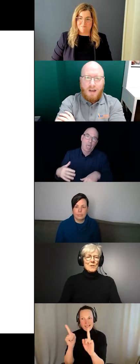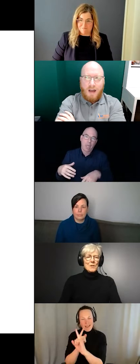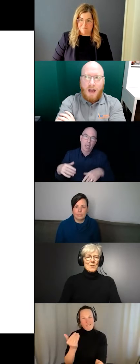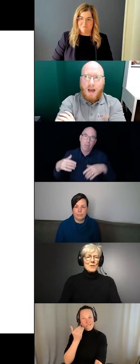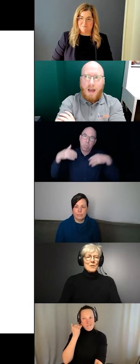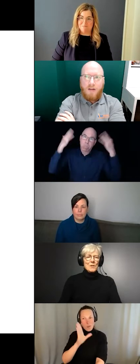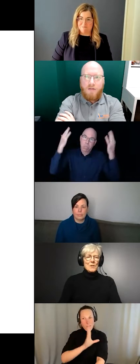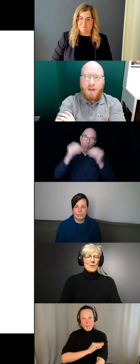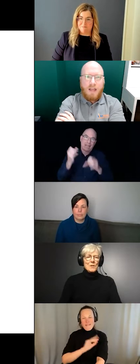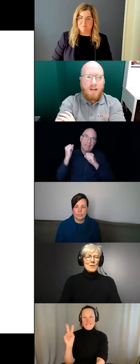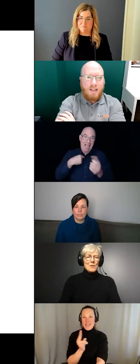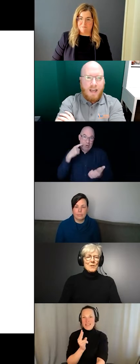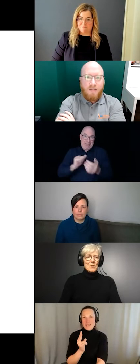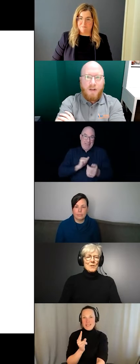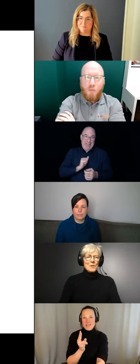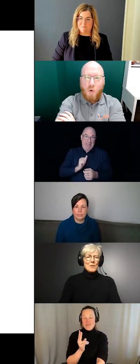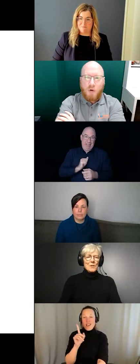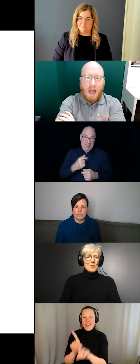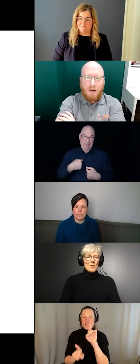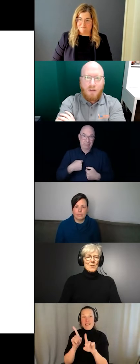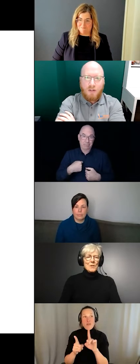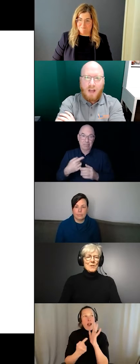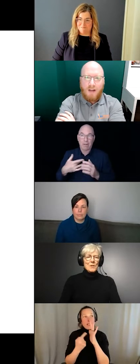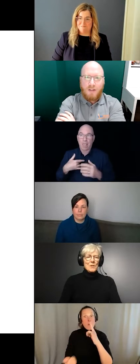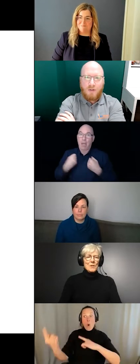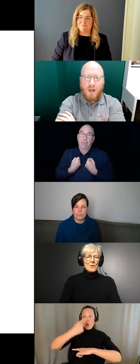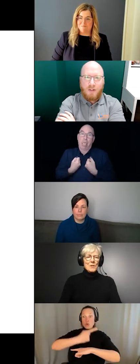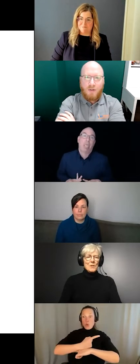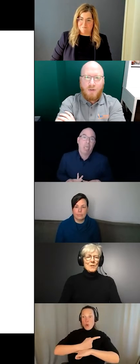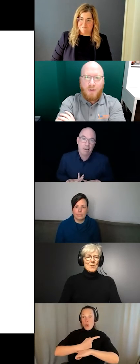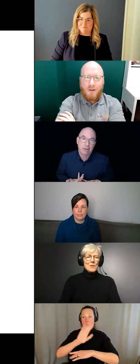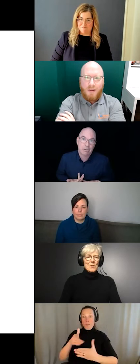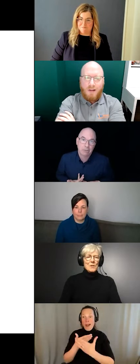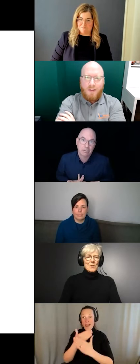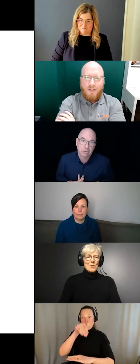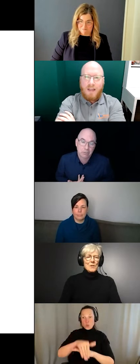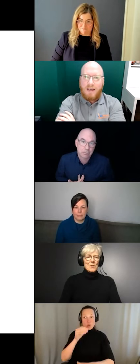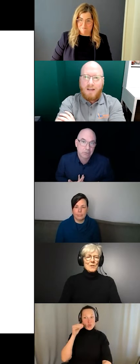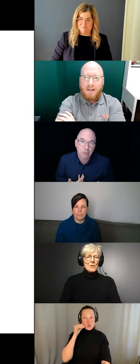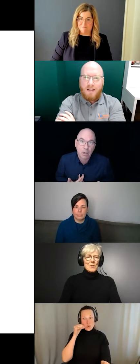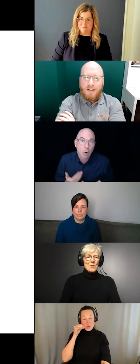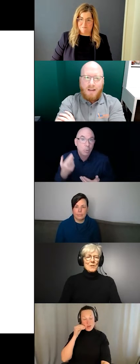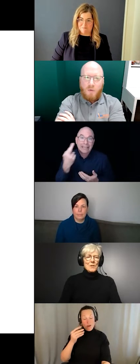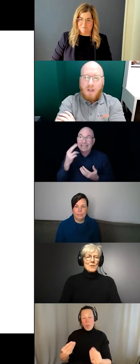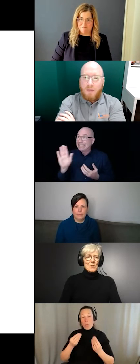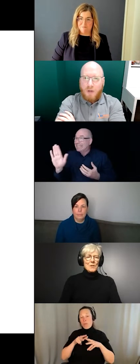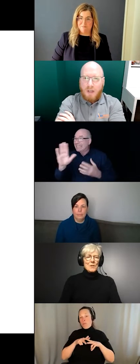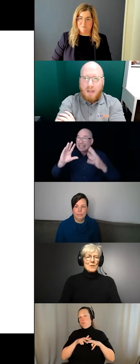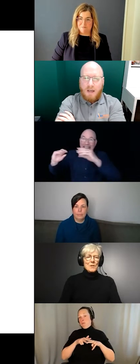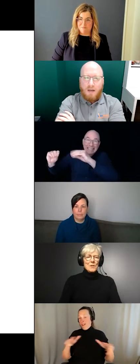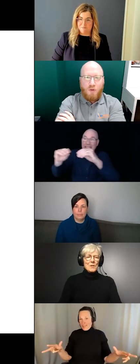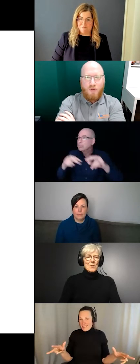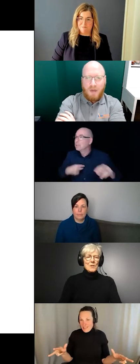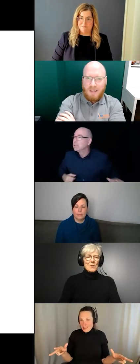situation sociale beaucoup plus rapidement qu'à la normale. Je sais qu'il y a des fois où, à la fin de la journée, je me suis senti plus fatigué